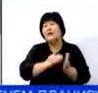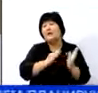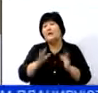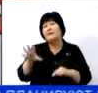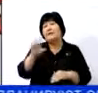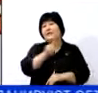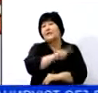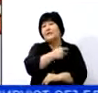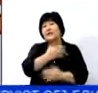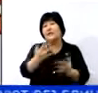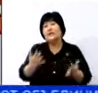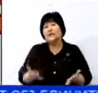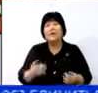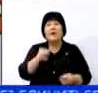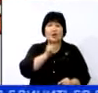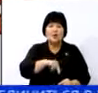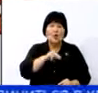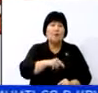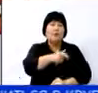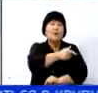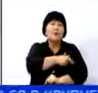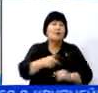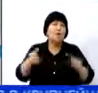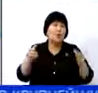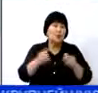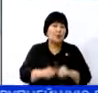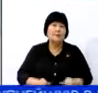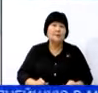всех санитарных требований, работают дежурные группы.